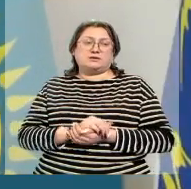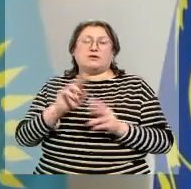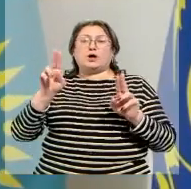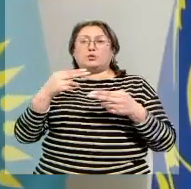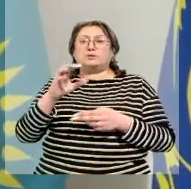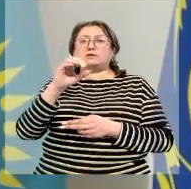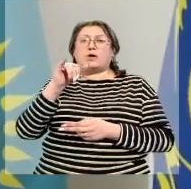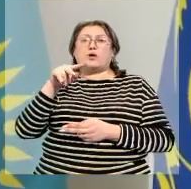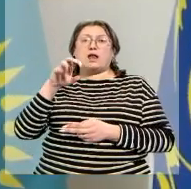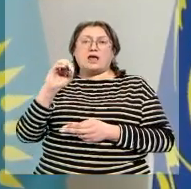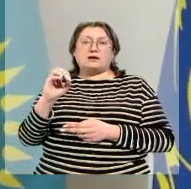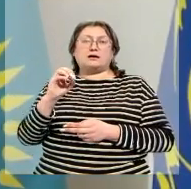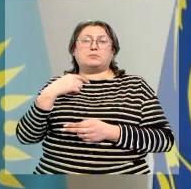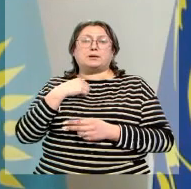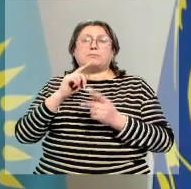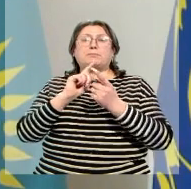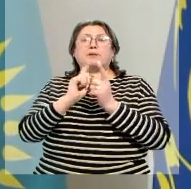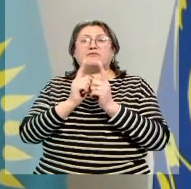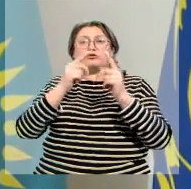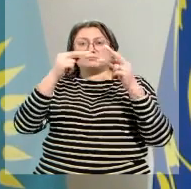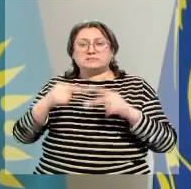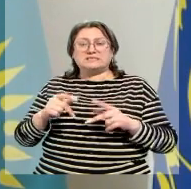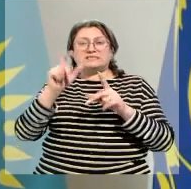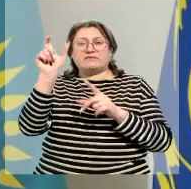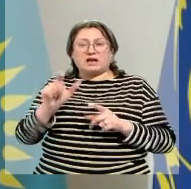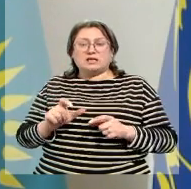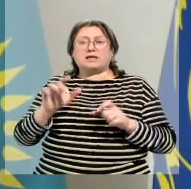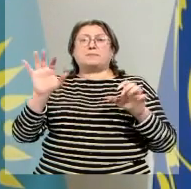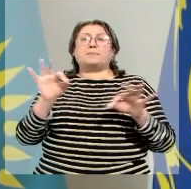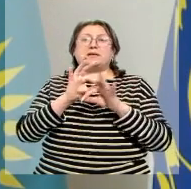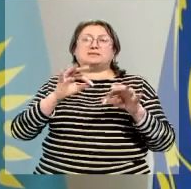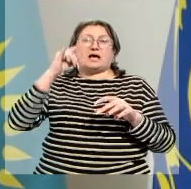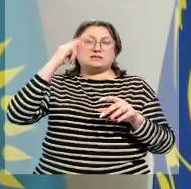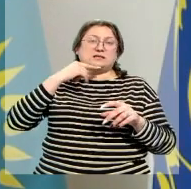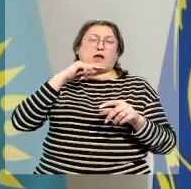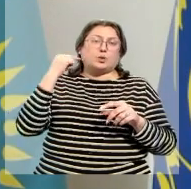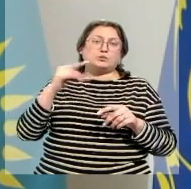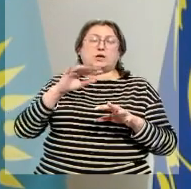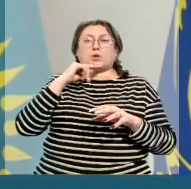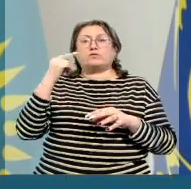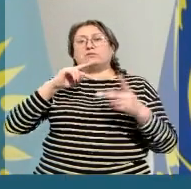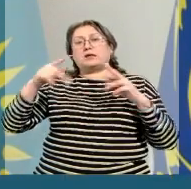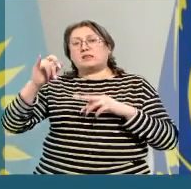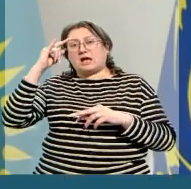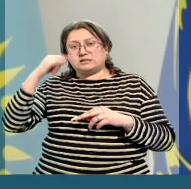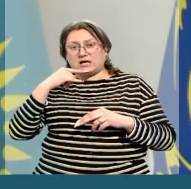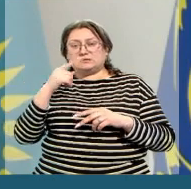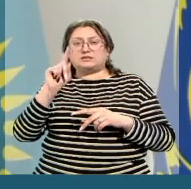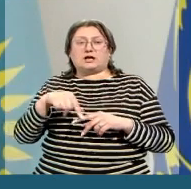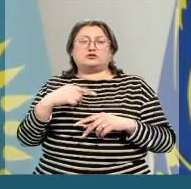мы переводим стихотворения и песни с казахского на русский, с русского на казахский. Также мы